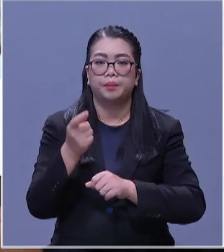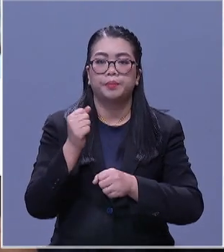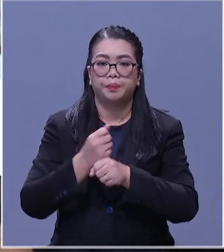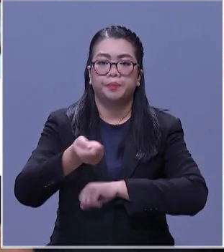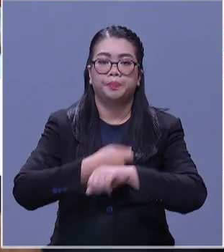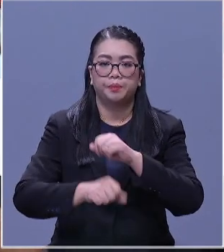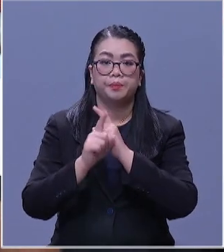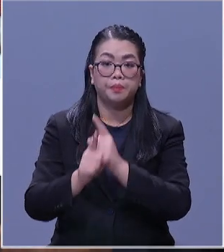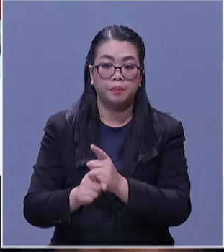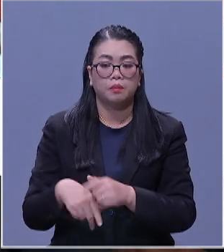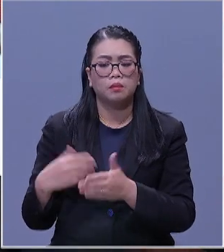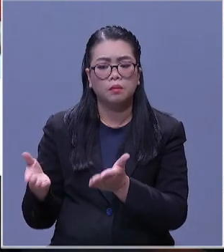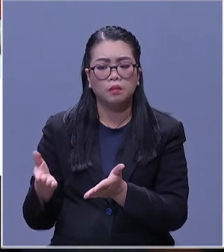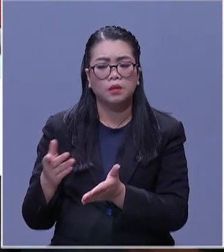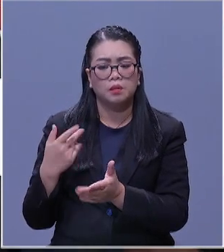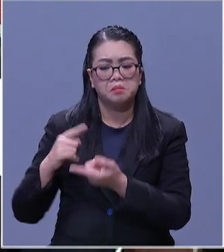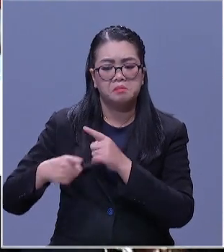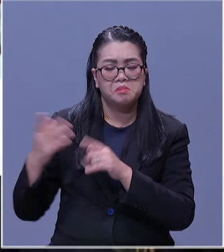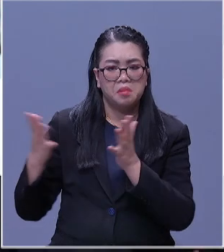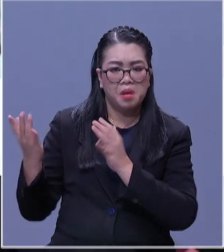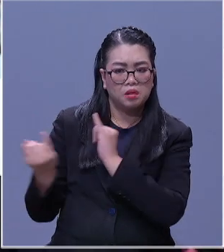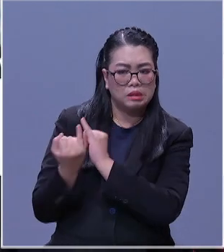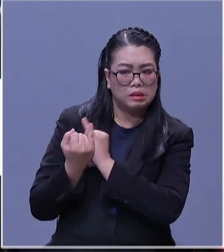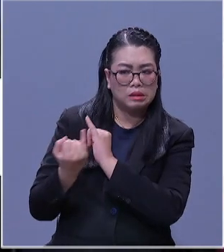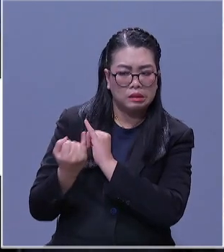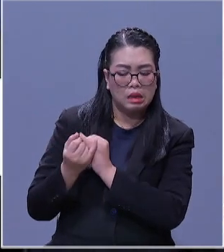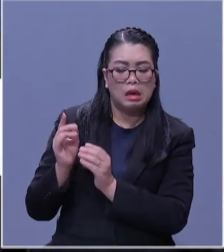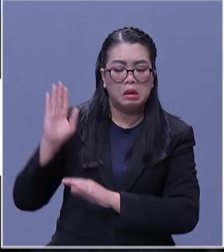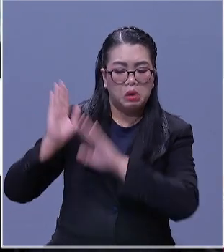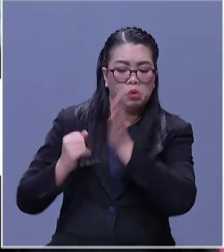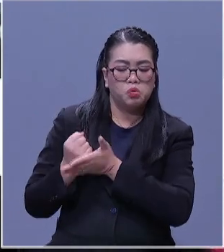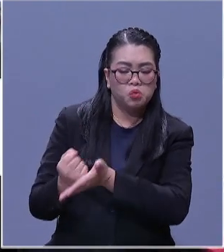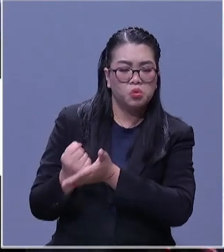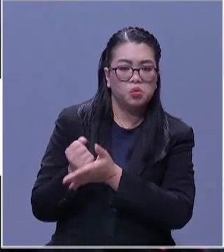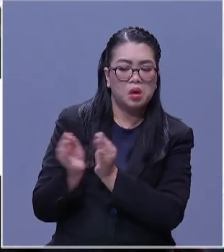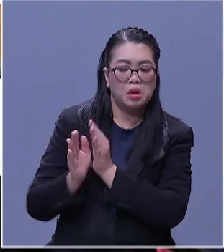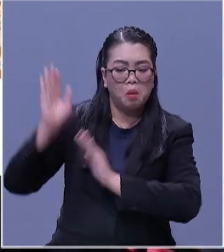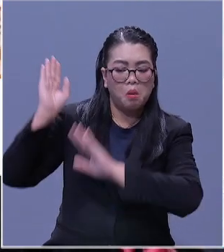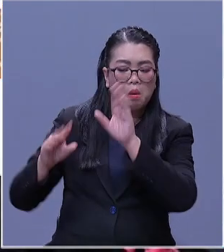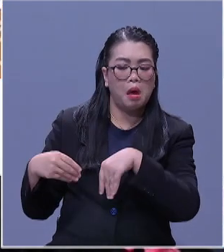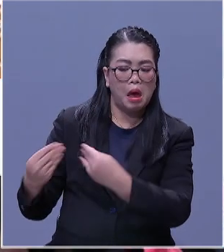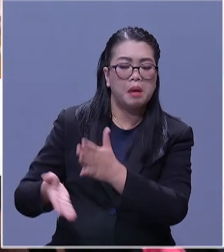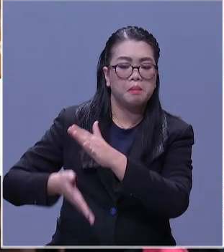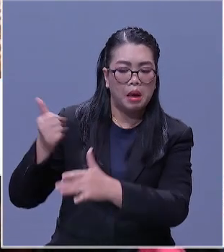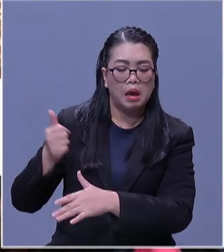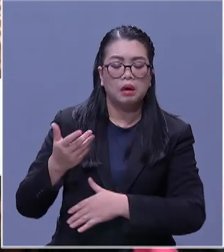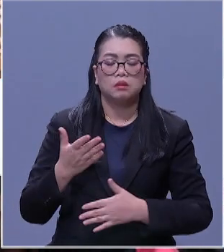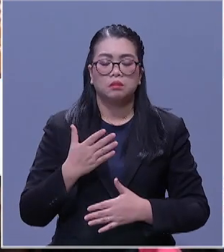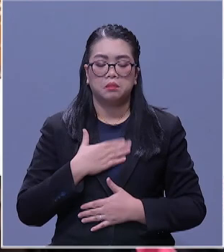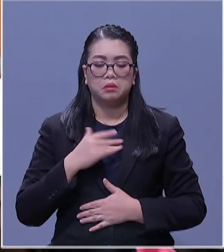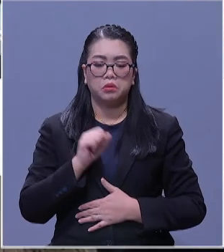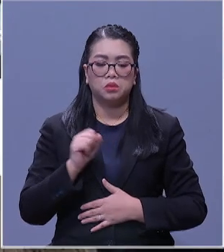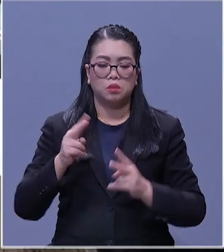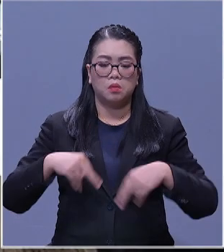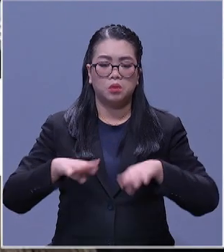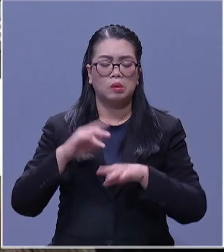ฮะหลายคนอาจจะมองว่าเอ๊ะเพราะมีเพื่อนเยอะหรือเปล่าหมายถึงทั้งในพักด้วยมีคนช่วยเยอะคุณเจี๊ยบบอกไม่คิดแบบนั้นหรอกเพราะ